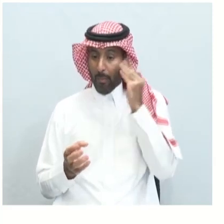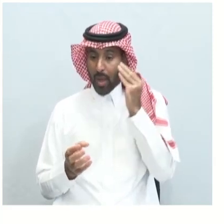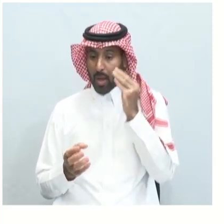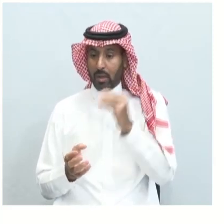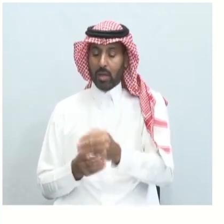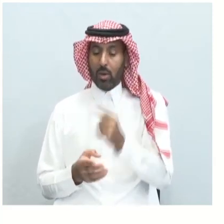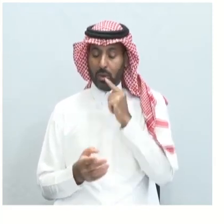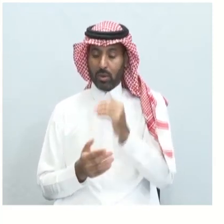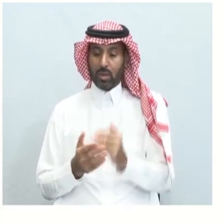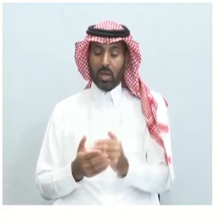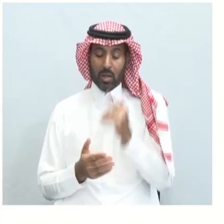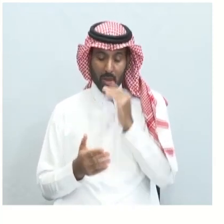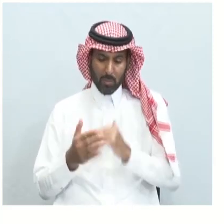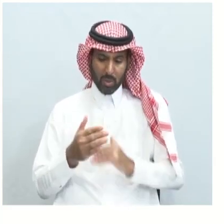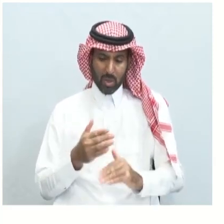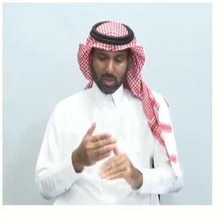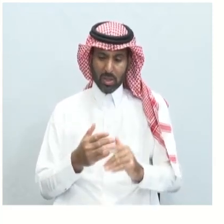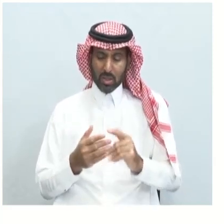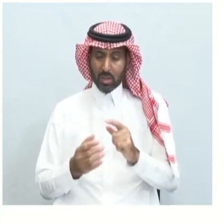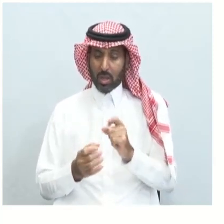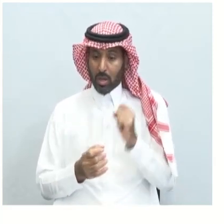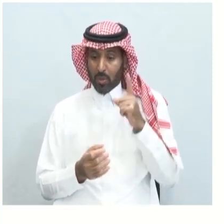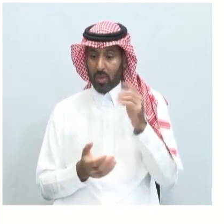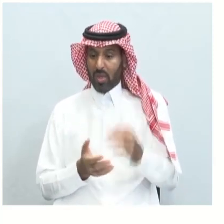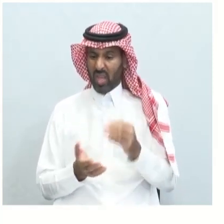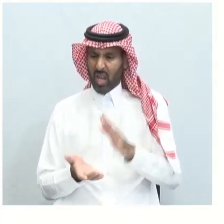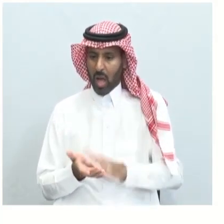تعريض البنيه التحتيه للمدن الذكيه